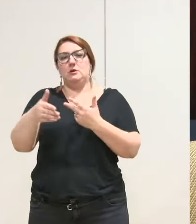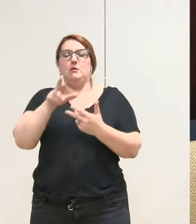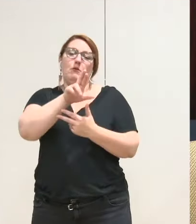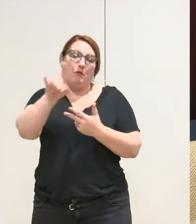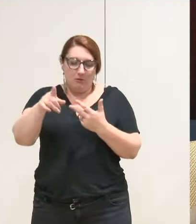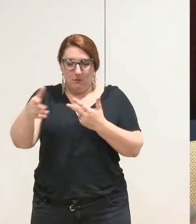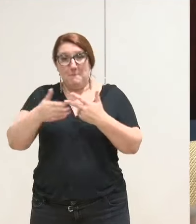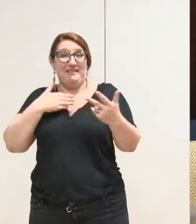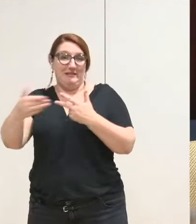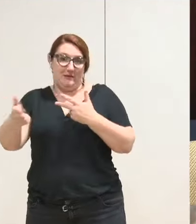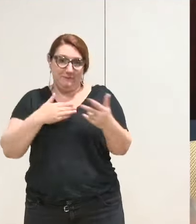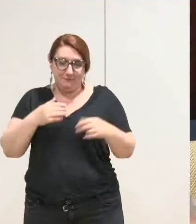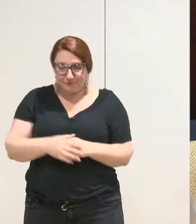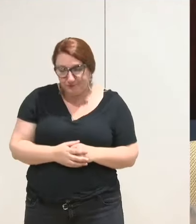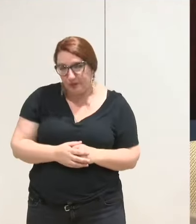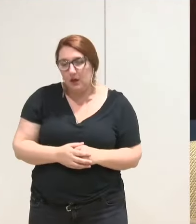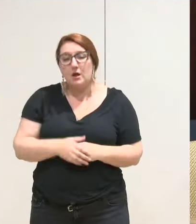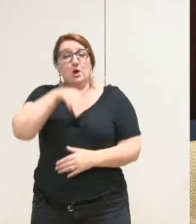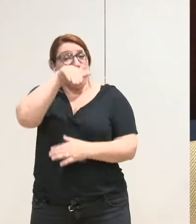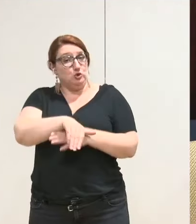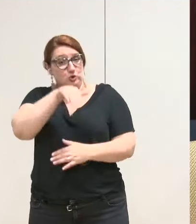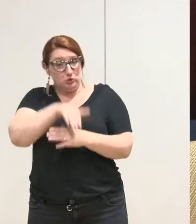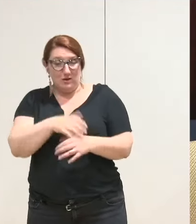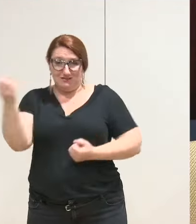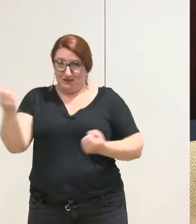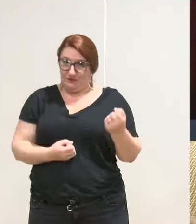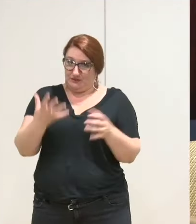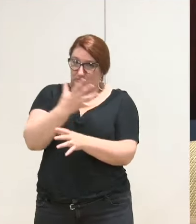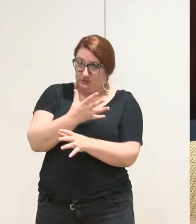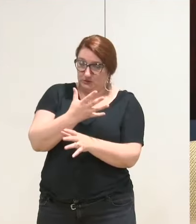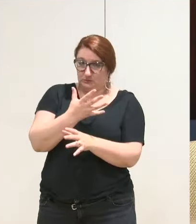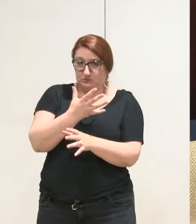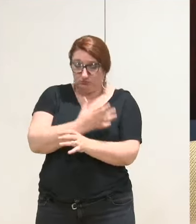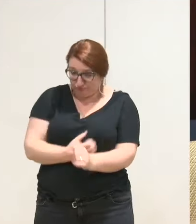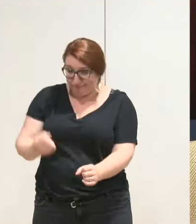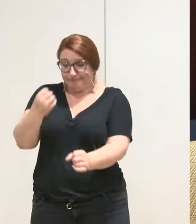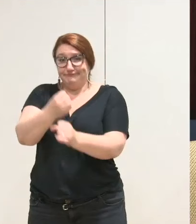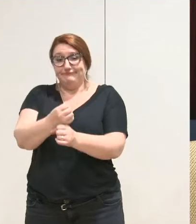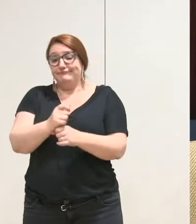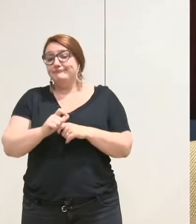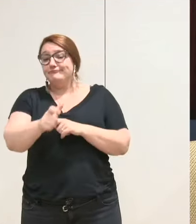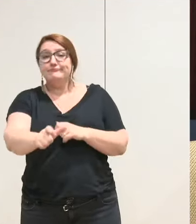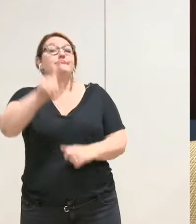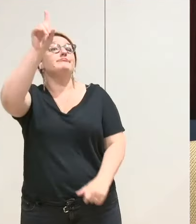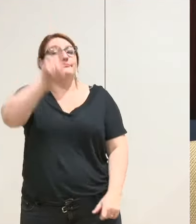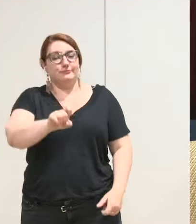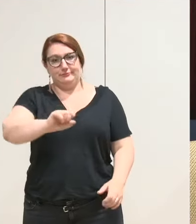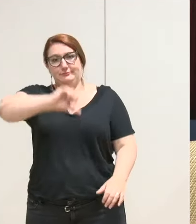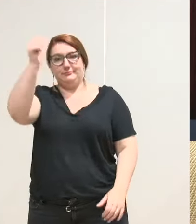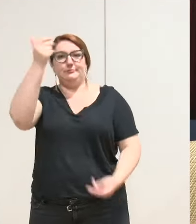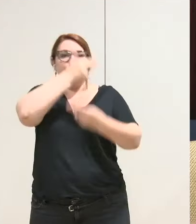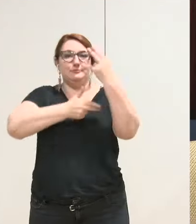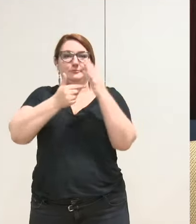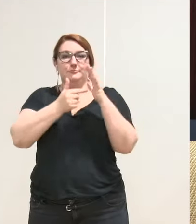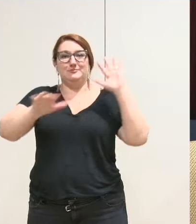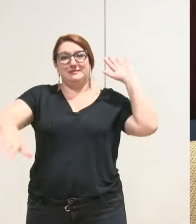soir à la création de ce service commun qui sera effective au 1er novembre 2015 qui sera